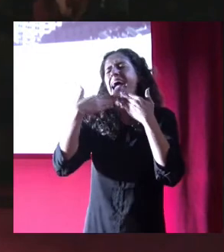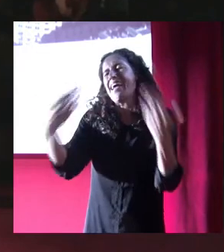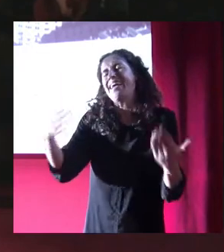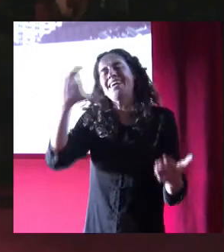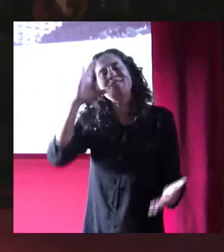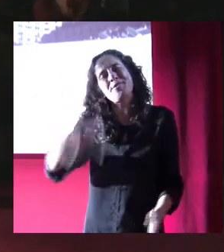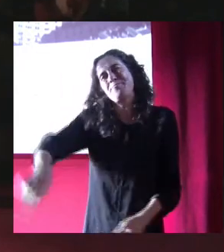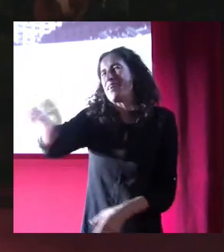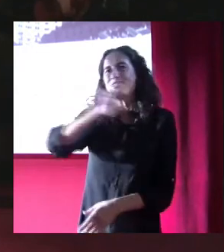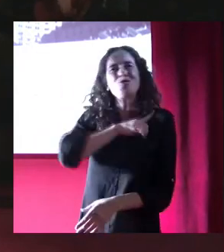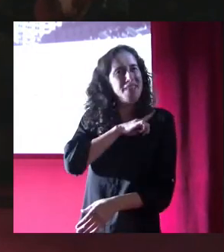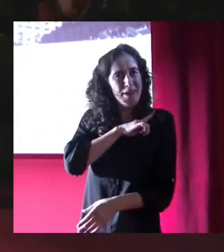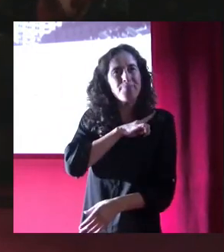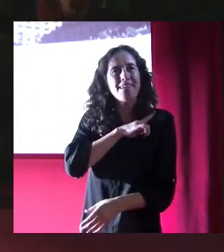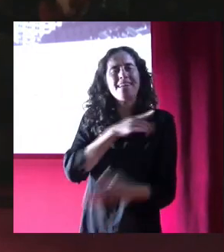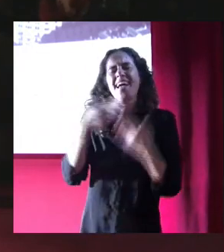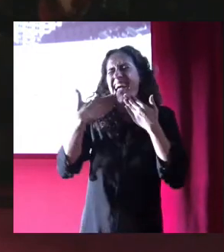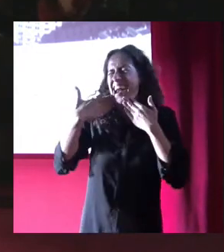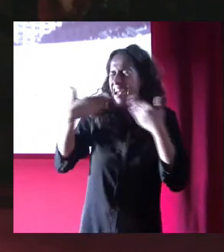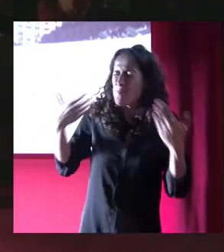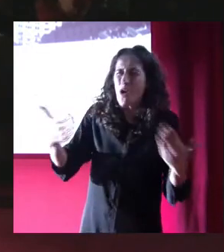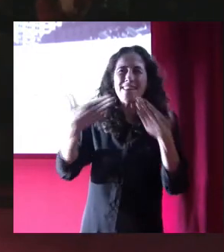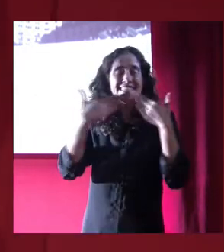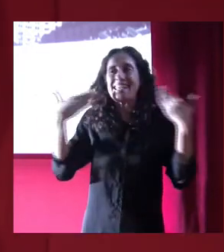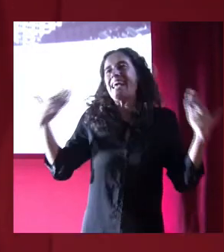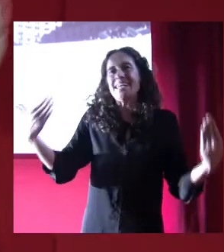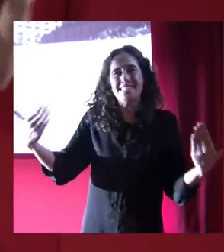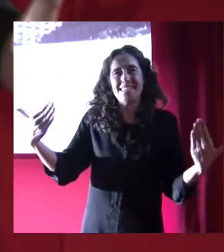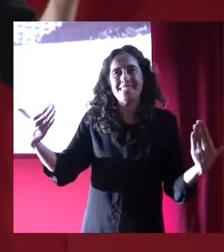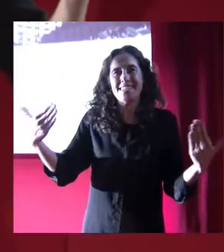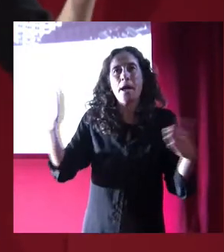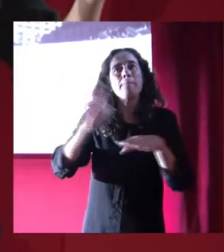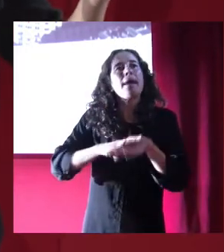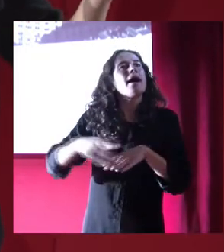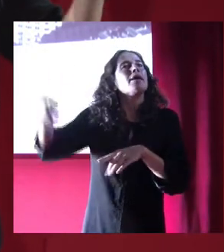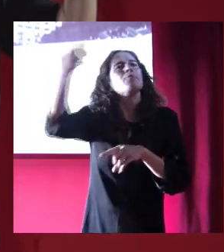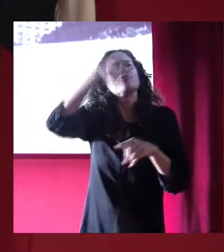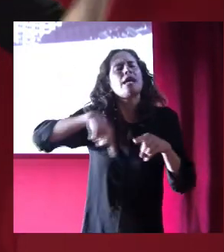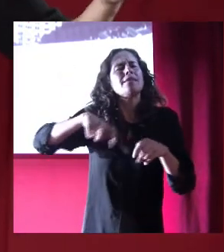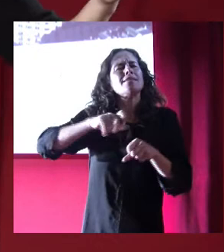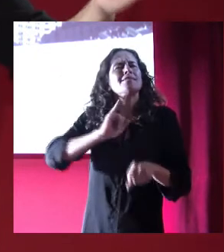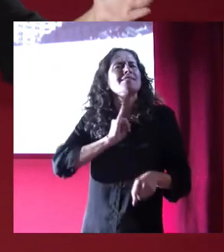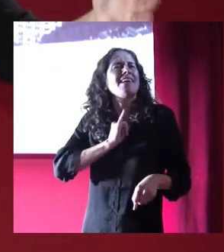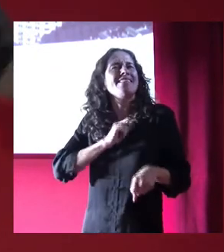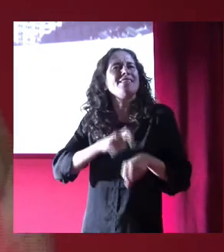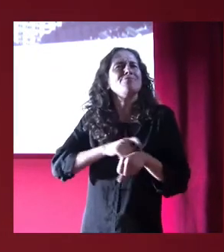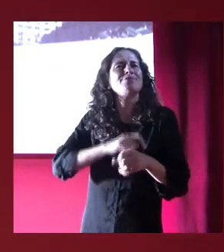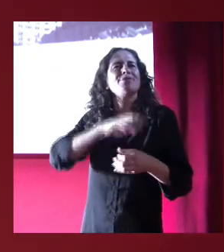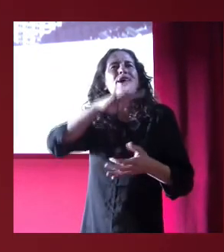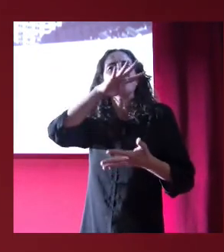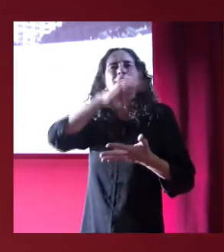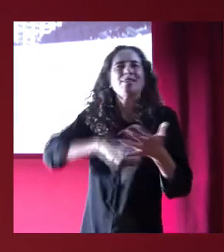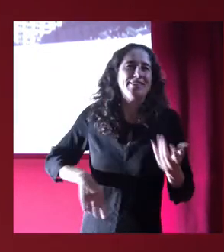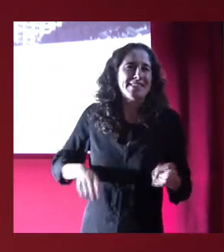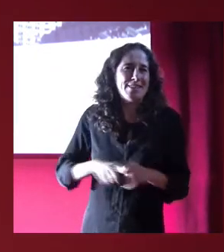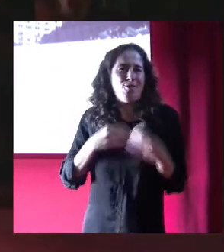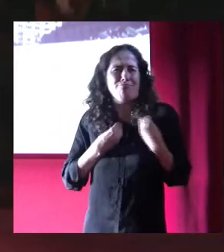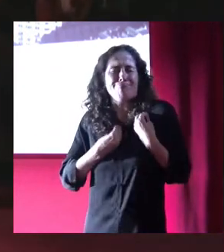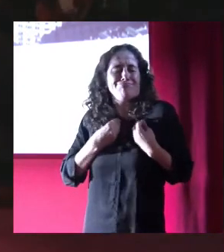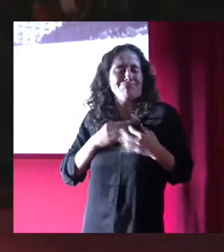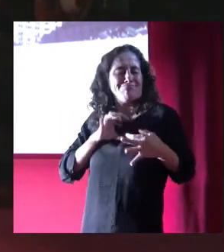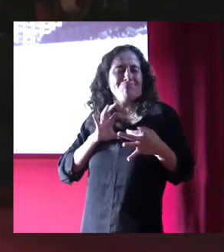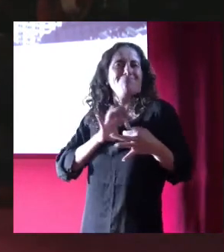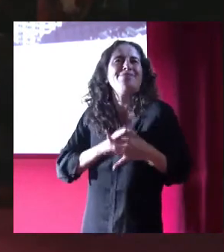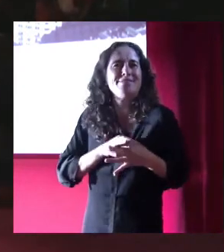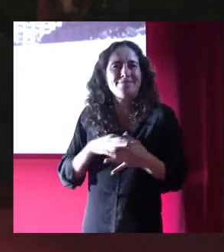per escoltar-me i moltes, moltes gràcies pel vostre barcelonisme desesperat.